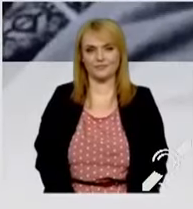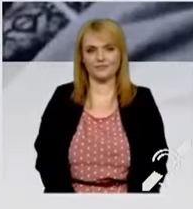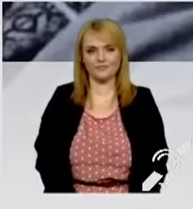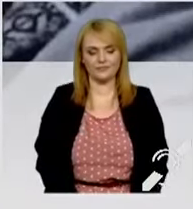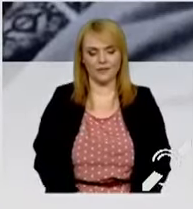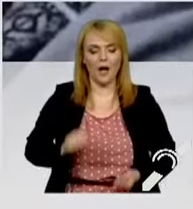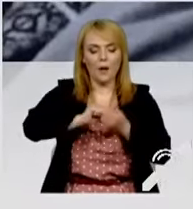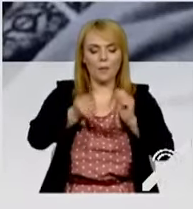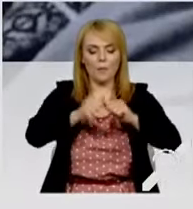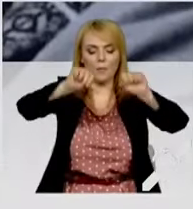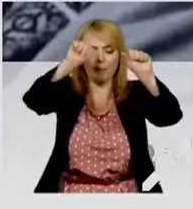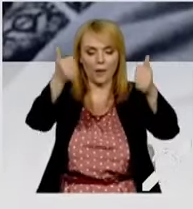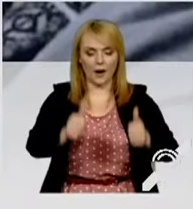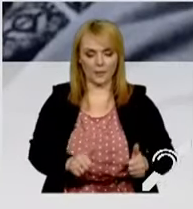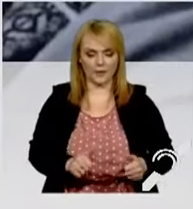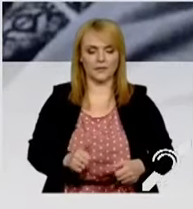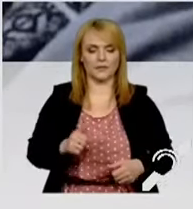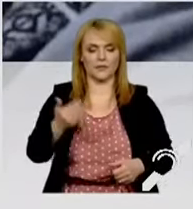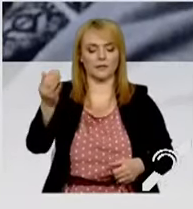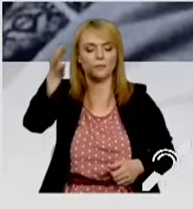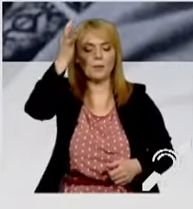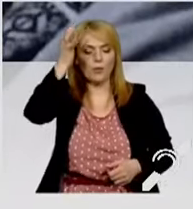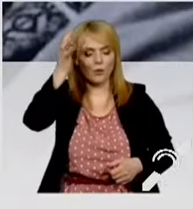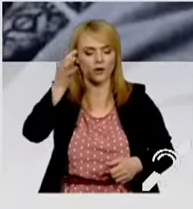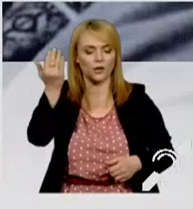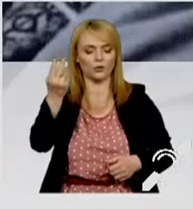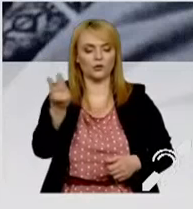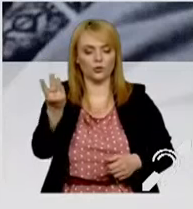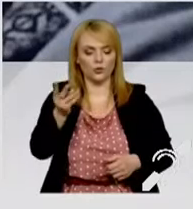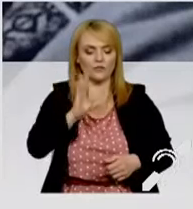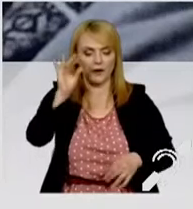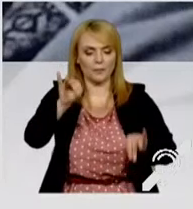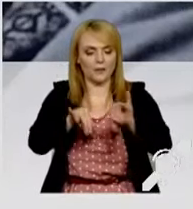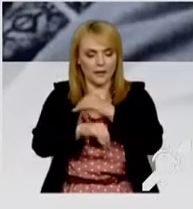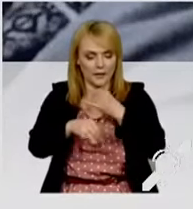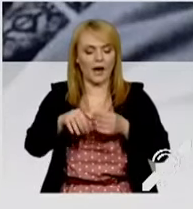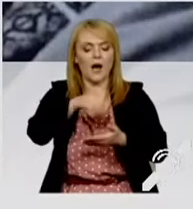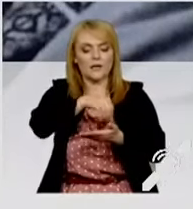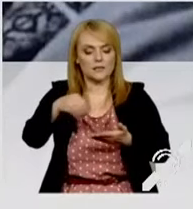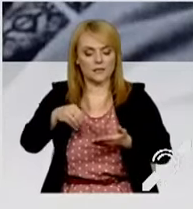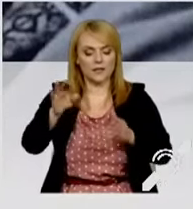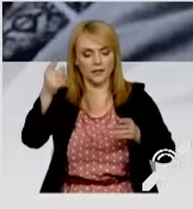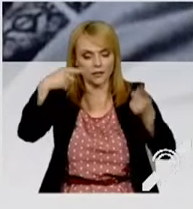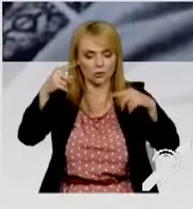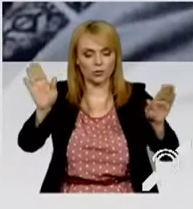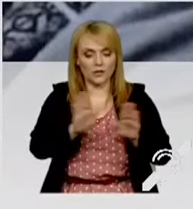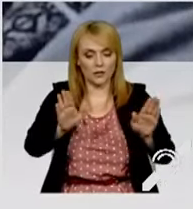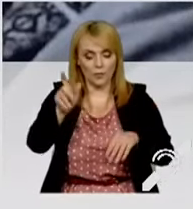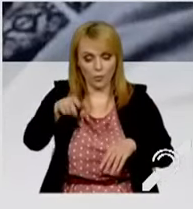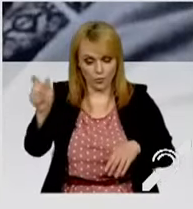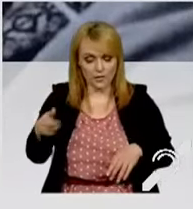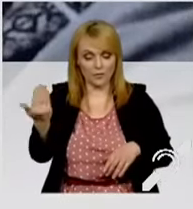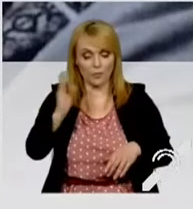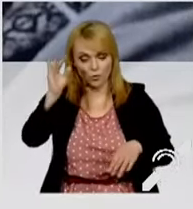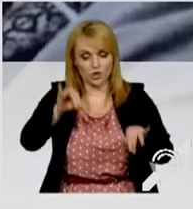Scoarul monumentului Două Inimi Gemene a fost astăzi neîncăpător. Prieteni de familie, regizori, muzicieni și oameni de creație s-au